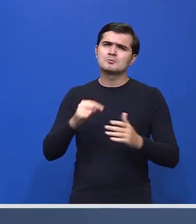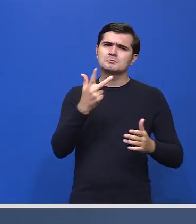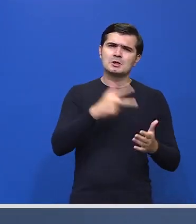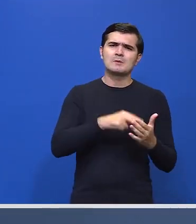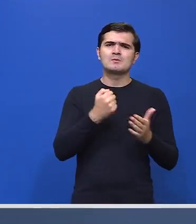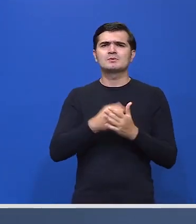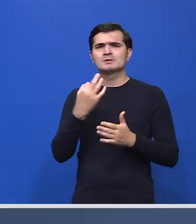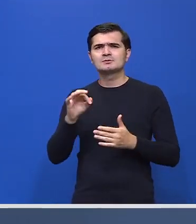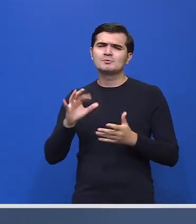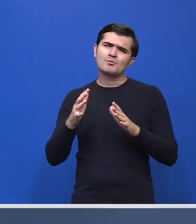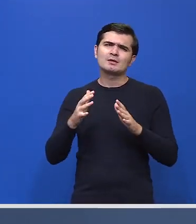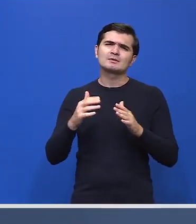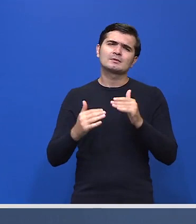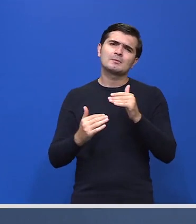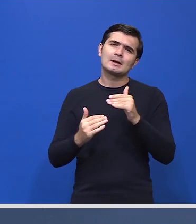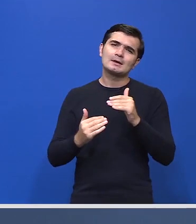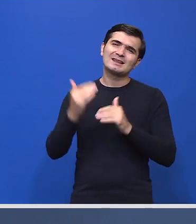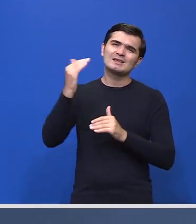ridice un pic salariile